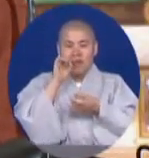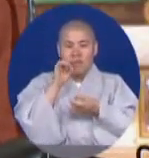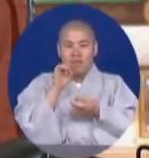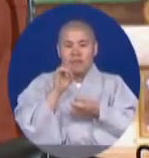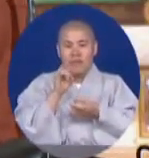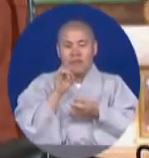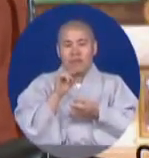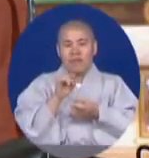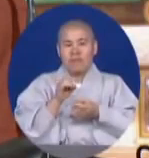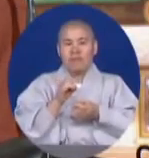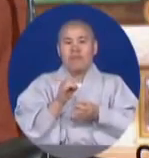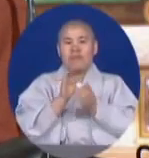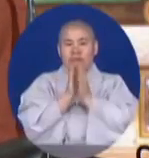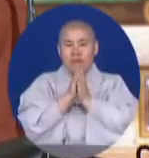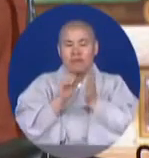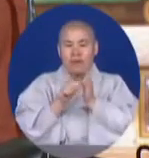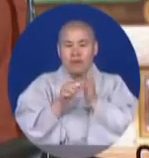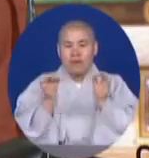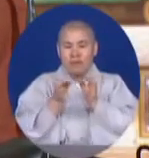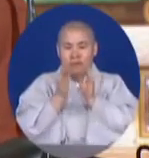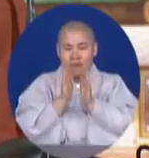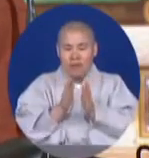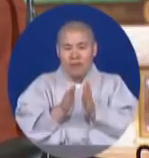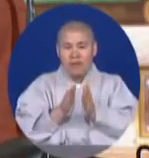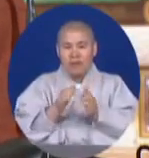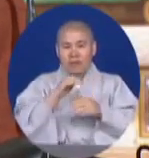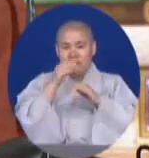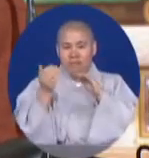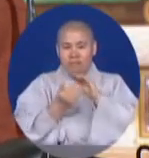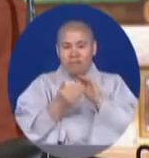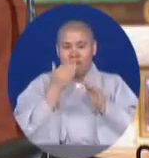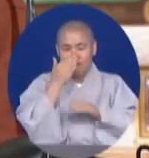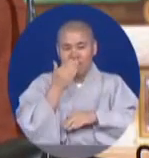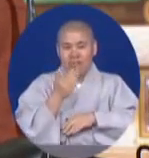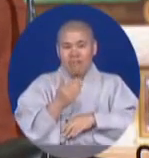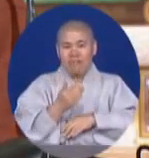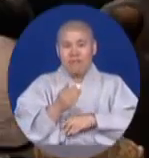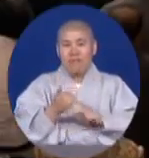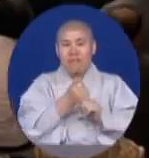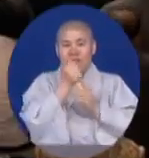한 번 하는 일찰나에 이루어지는 거예요. 이게 묘법입니다.